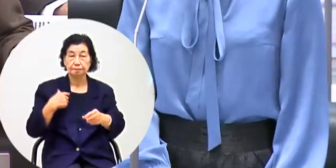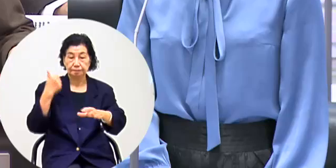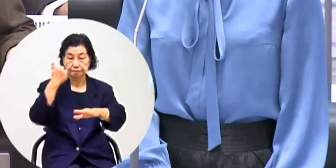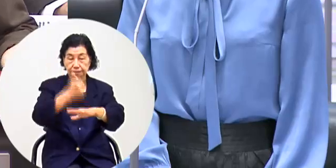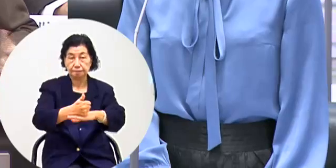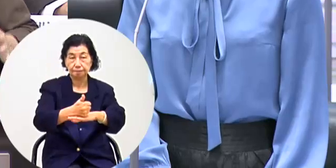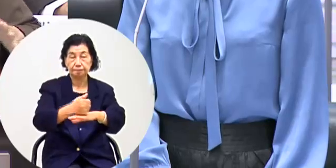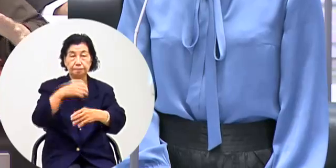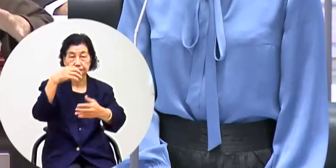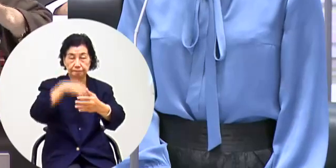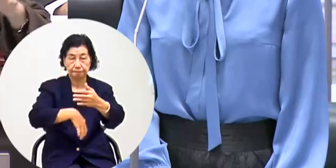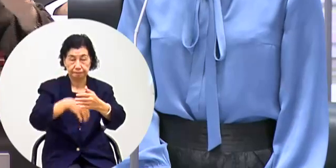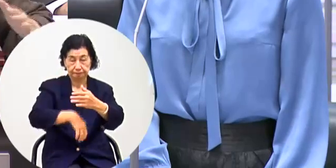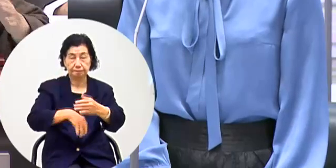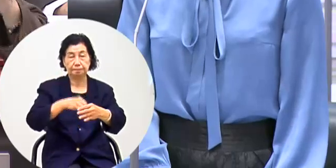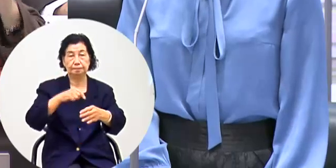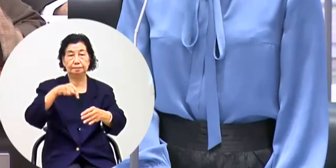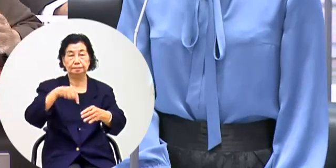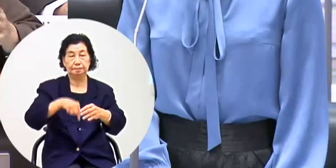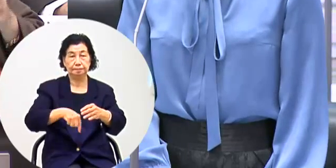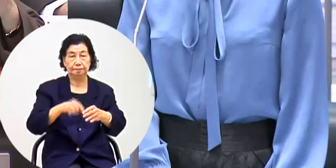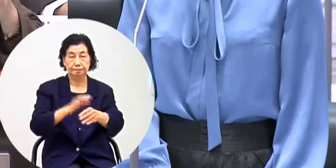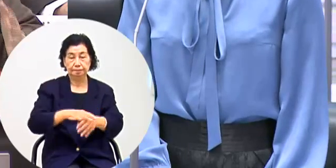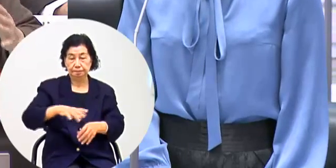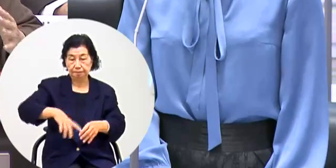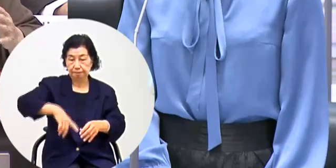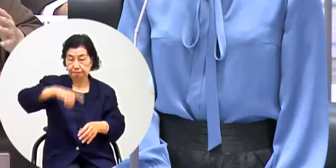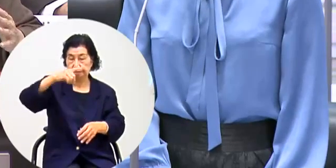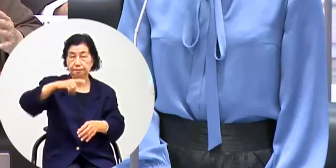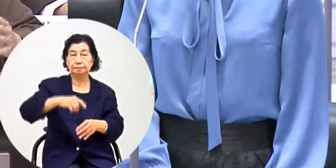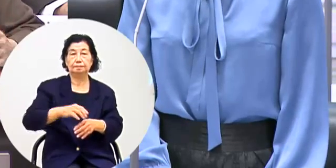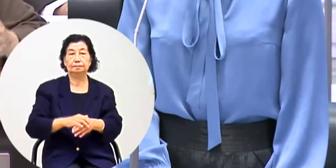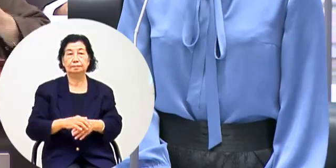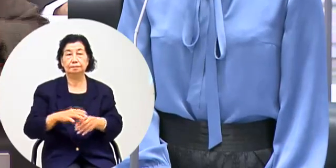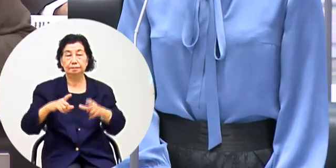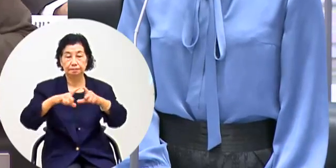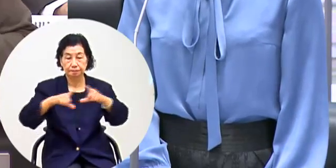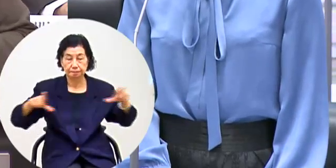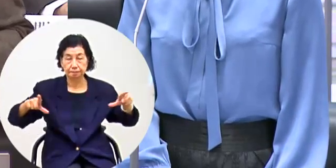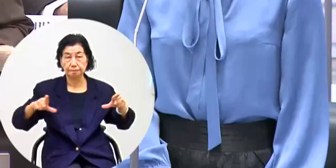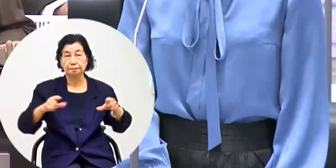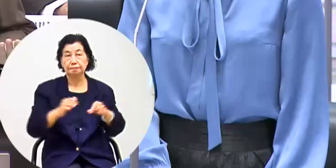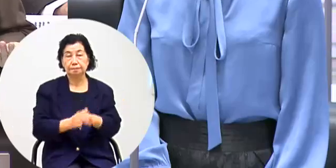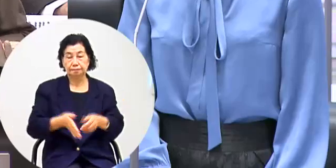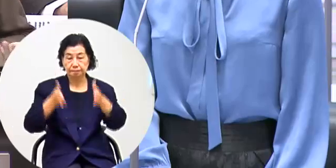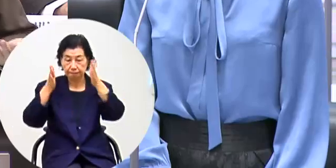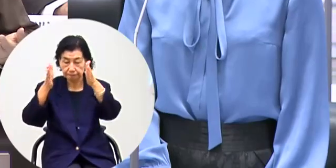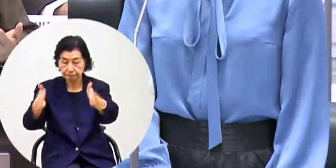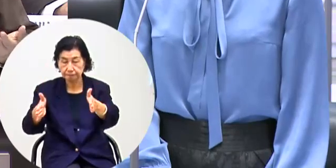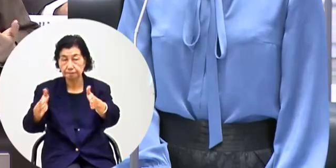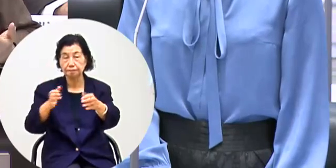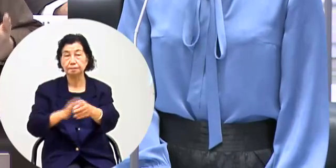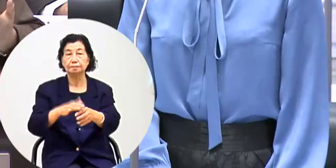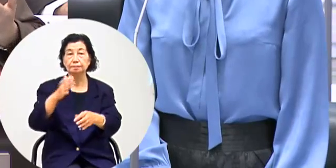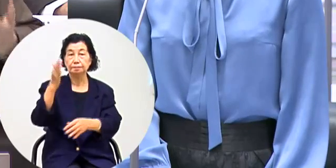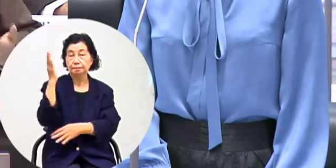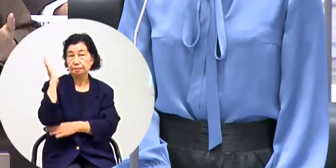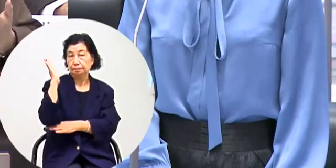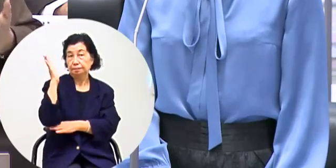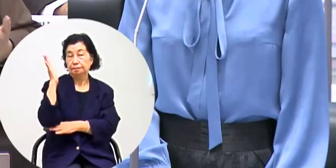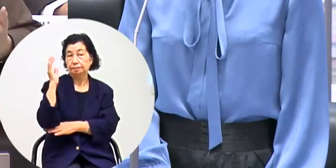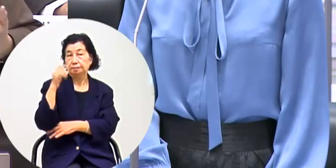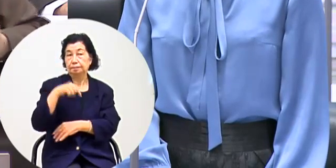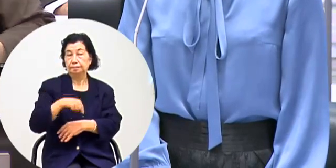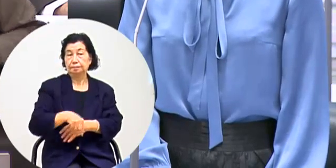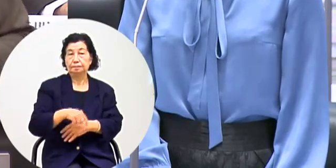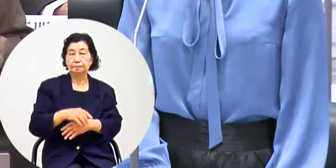任的事。不过至少大的方向政策爱当伫遮，我就是我认为这是我对高